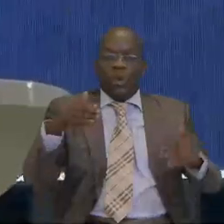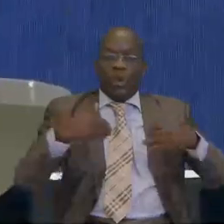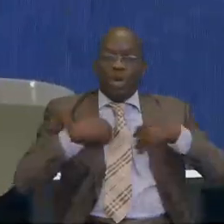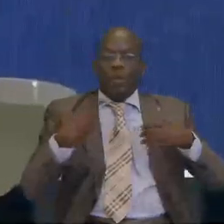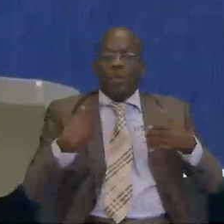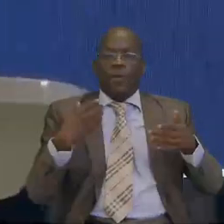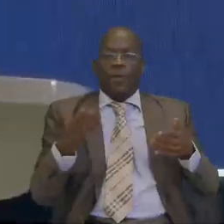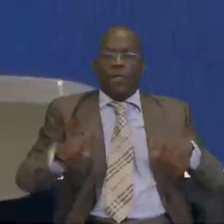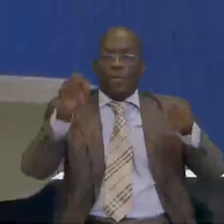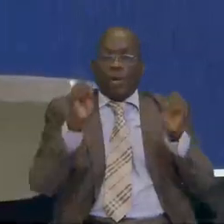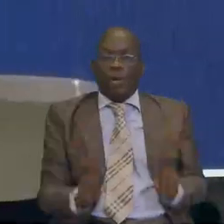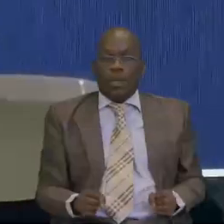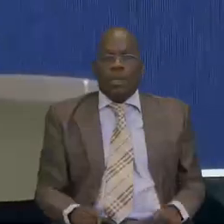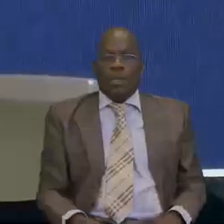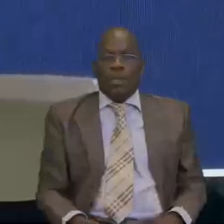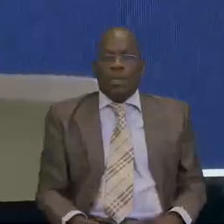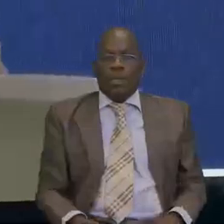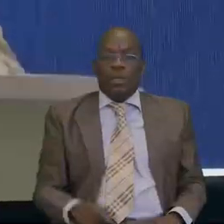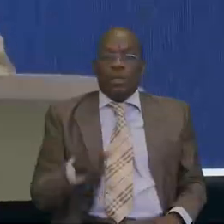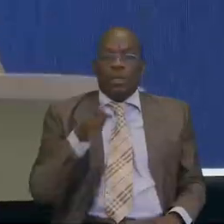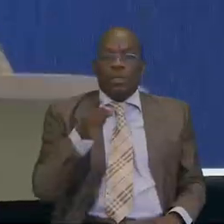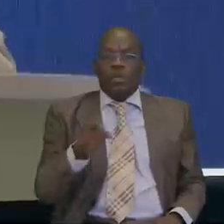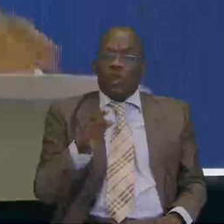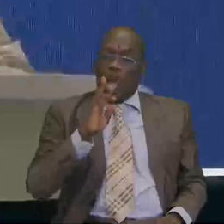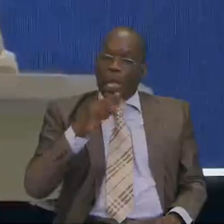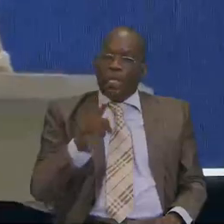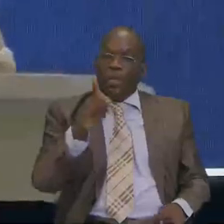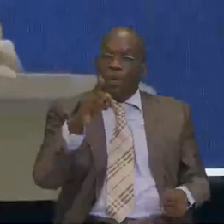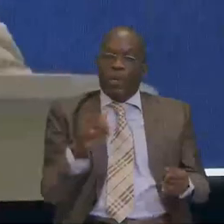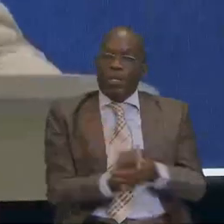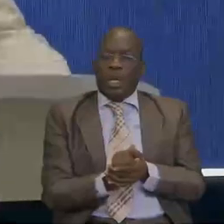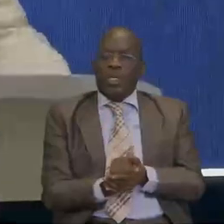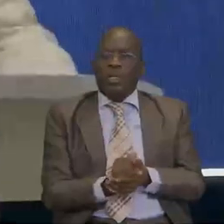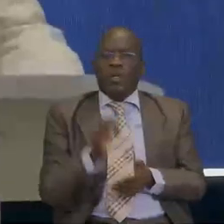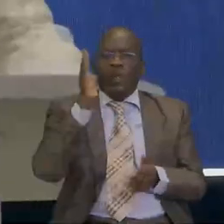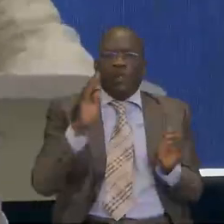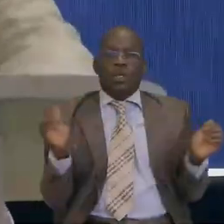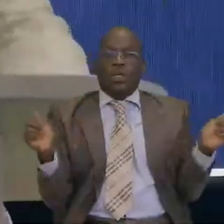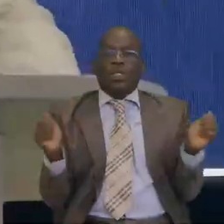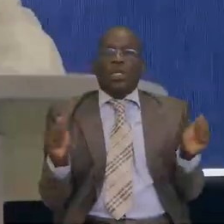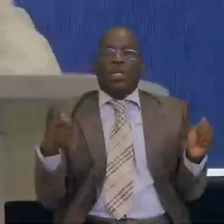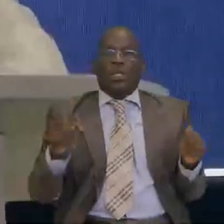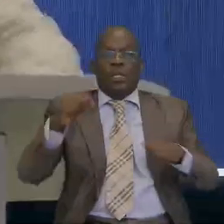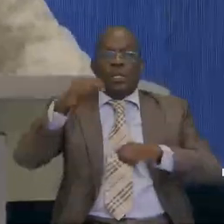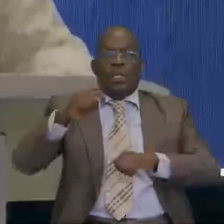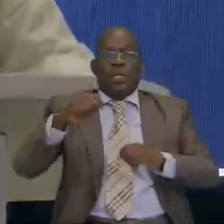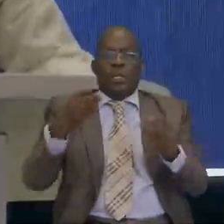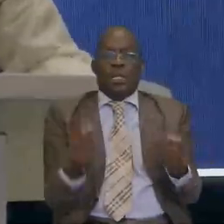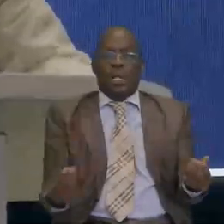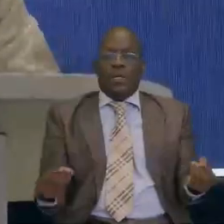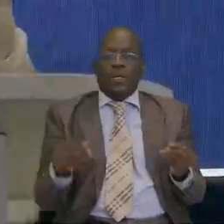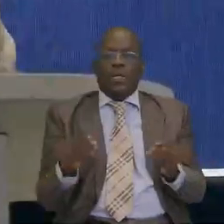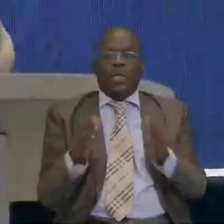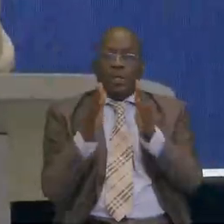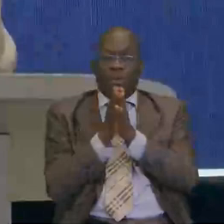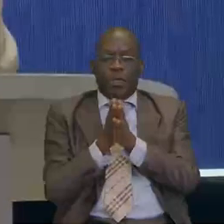vas transférer cette puissance-là. C'est vous qui allez secouer le pays.